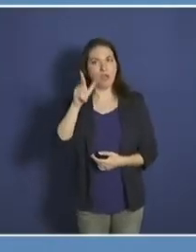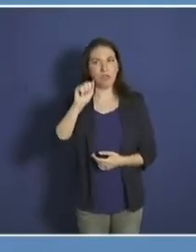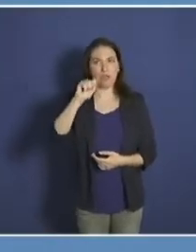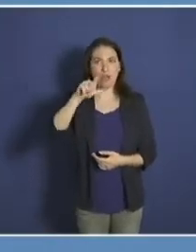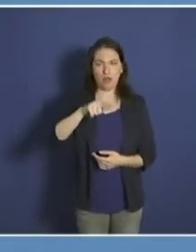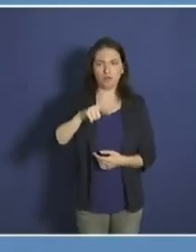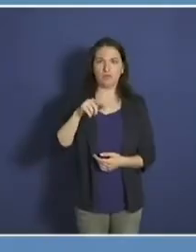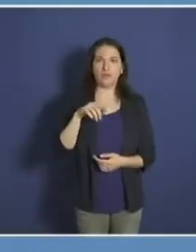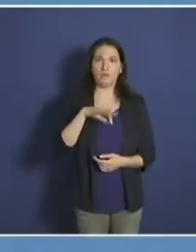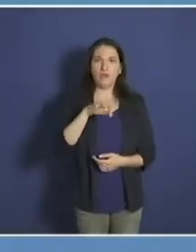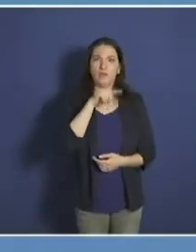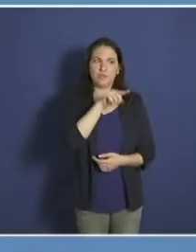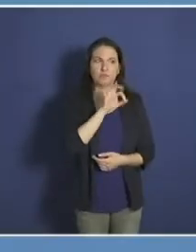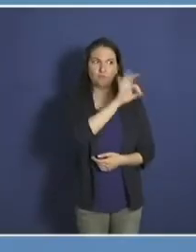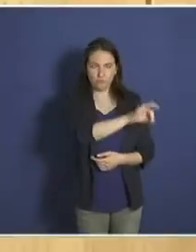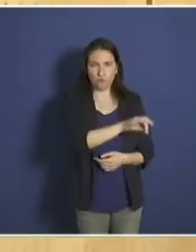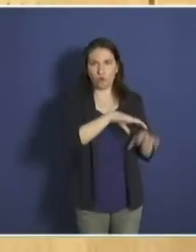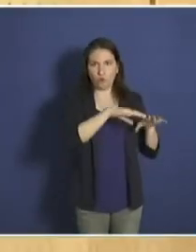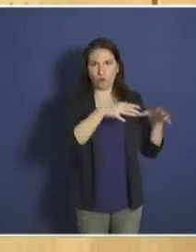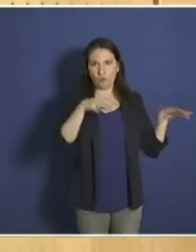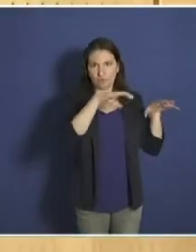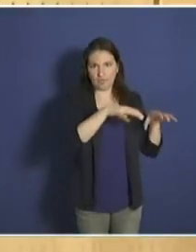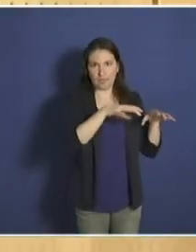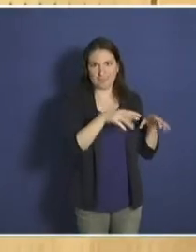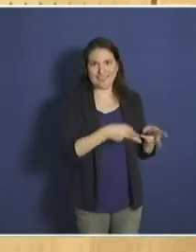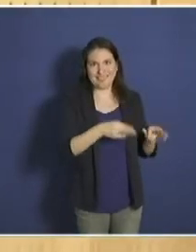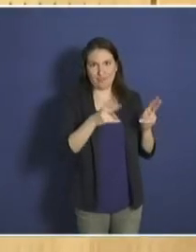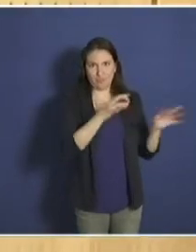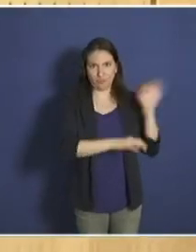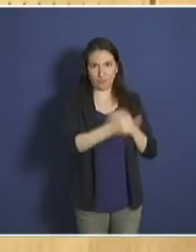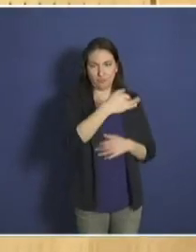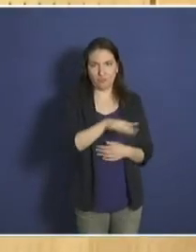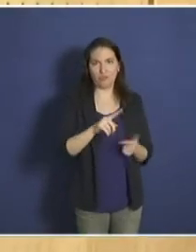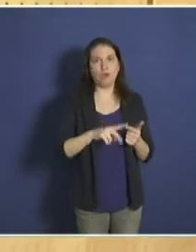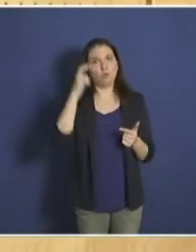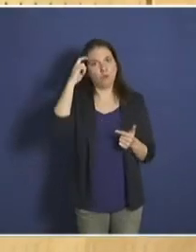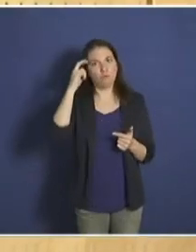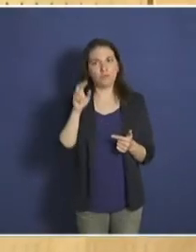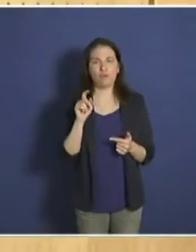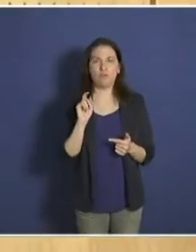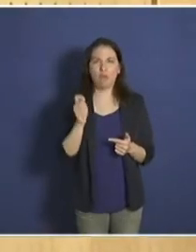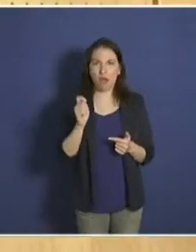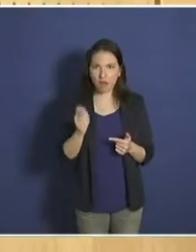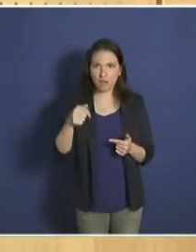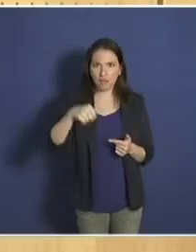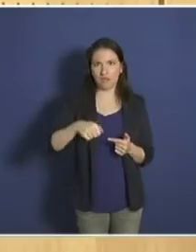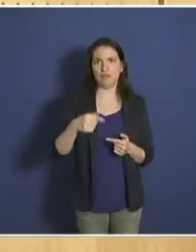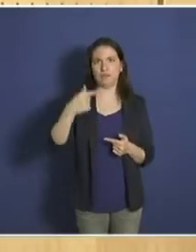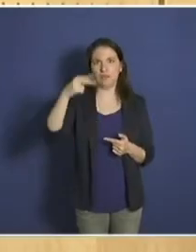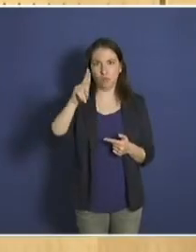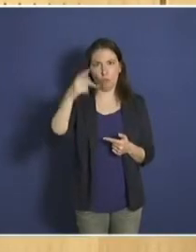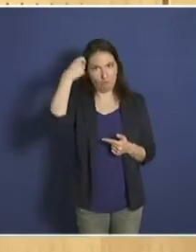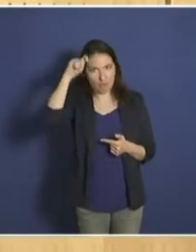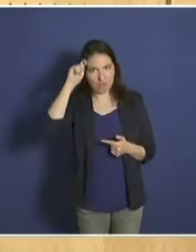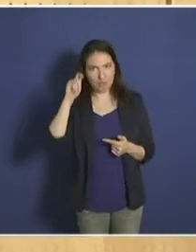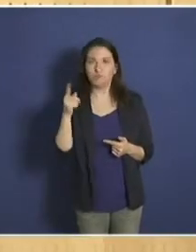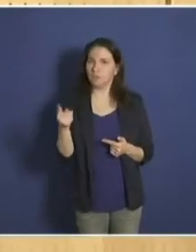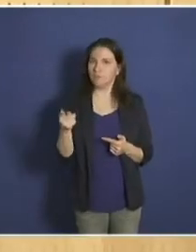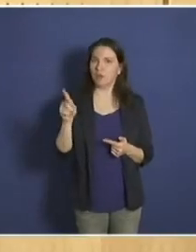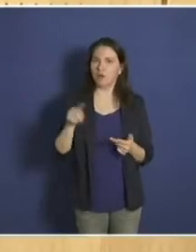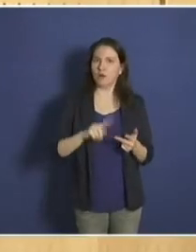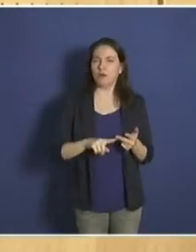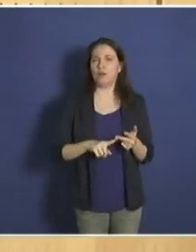für Großbritannien die Sequenzierung durchgeführt hat. Dann haben wir den Professor Nagel hier von der Technischen Universität Berlin gehabt, der genauso wie